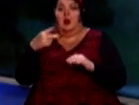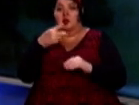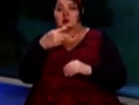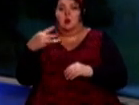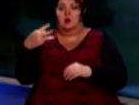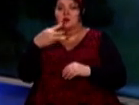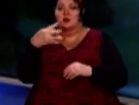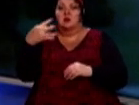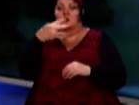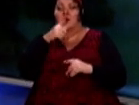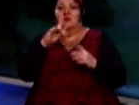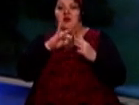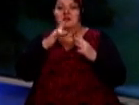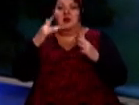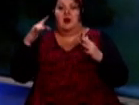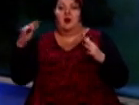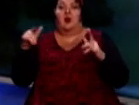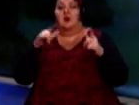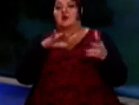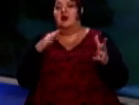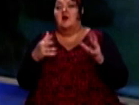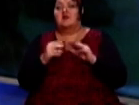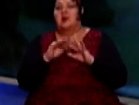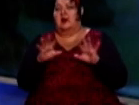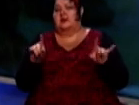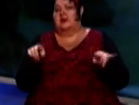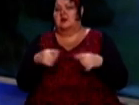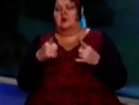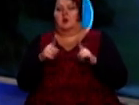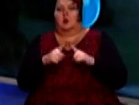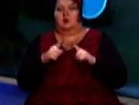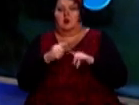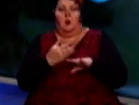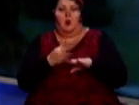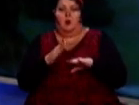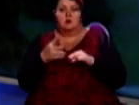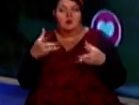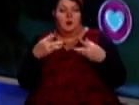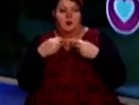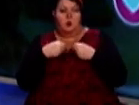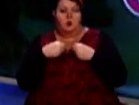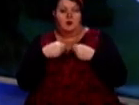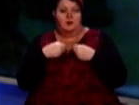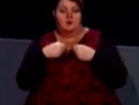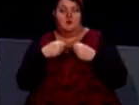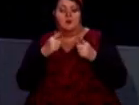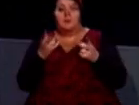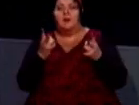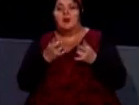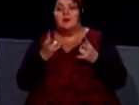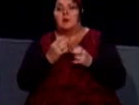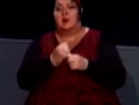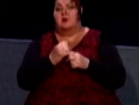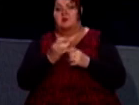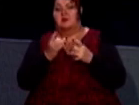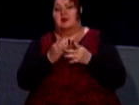четвертий поверхи, вони дзеркальні, і вони взагалі не створюють такої напруги. Тобто тут треба працювати більш з декоративними